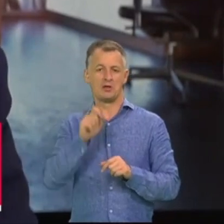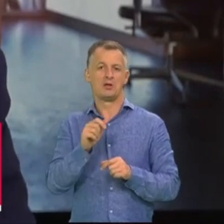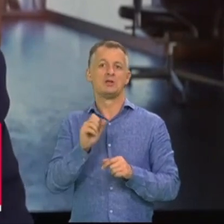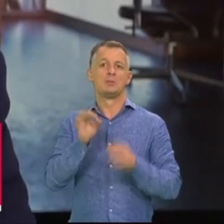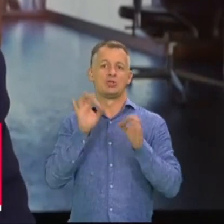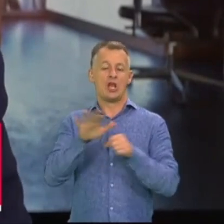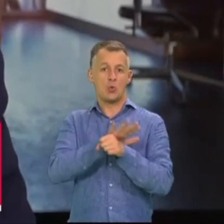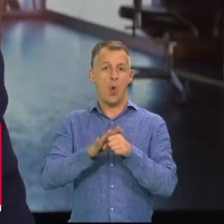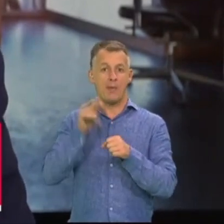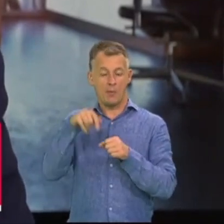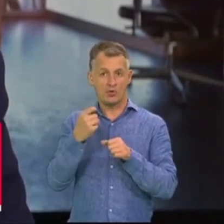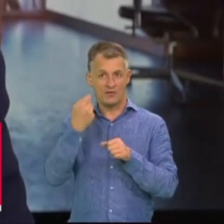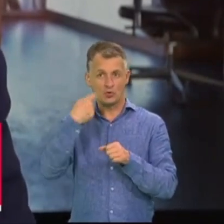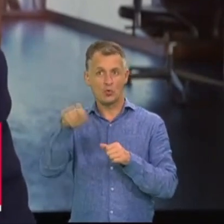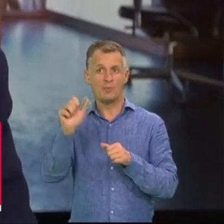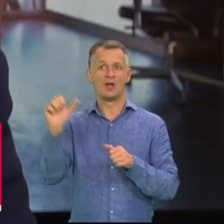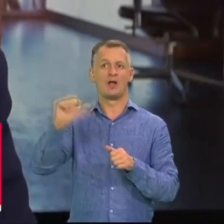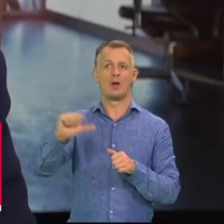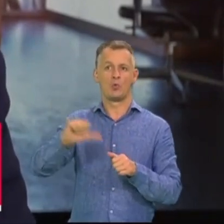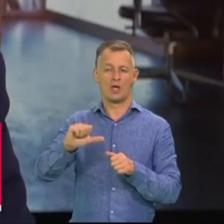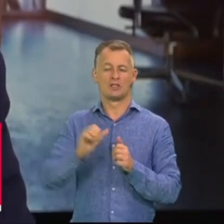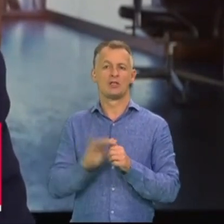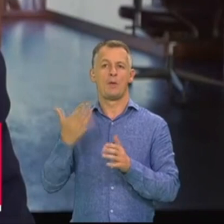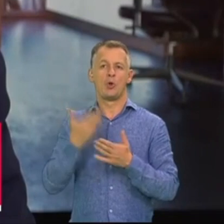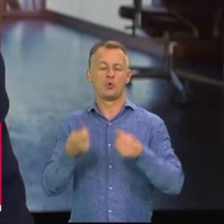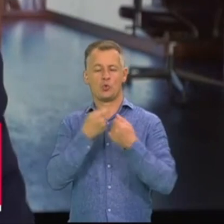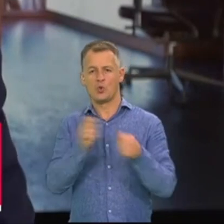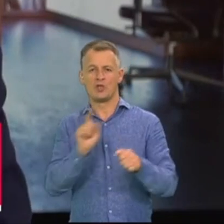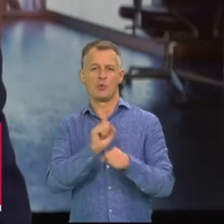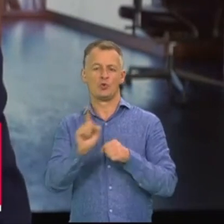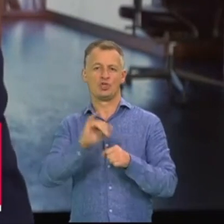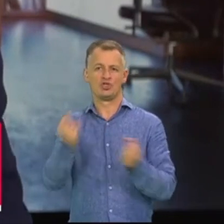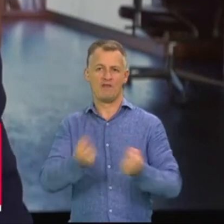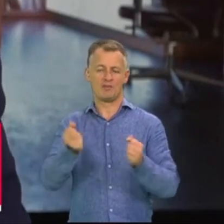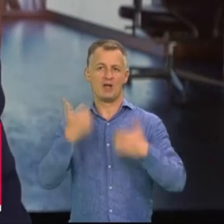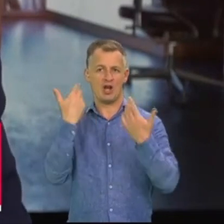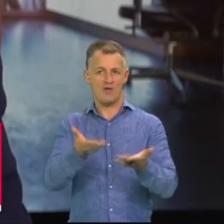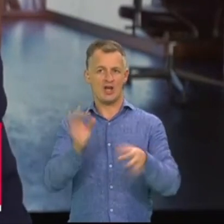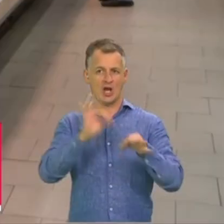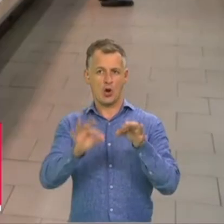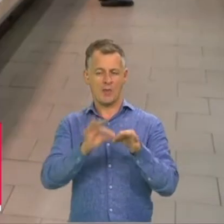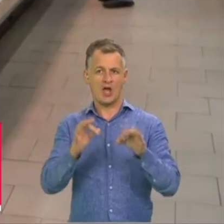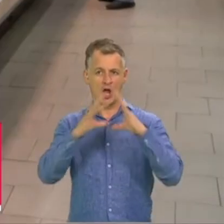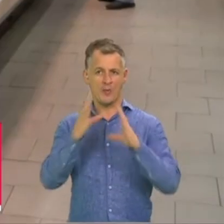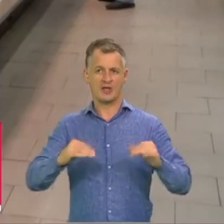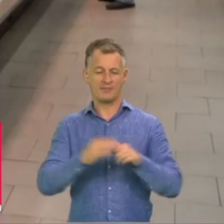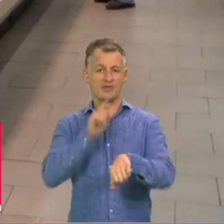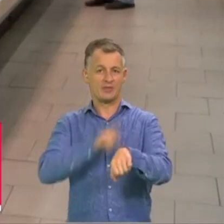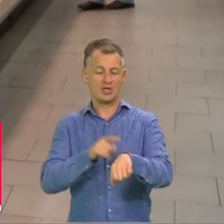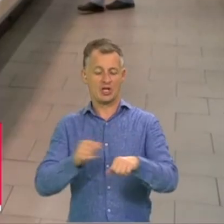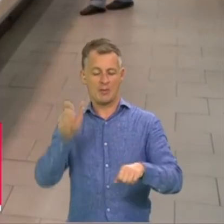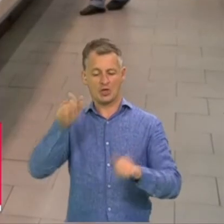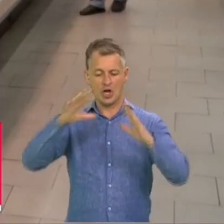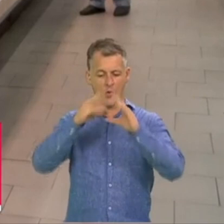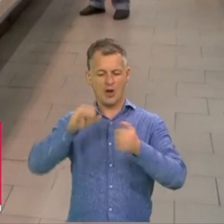un element extrem de important în costul tuturor produselor și serviciilor pe care le oferă economia românească. În timp ce românii se luptă în continuare